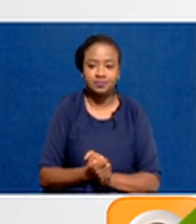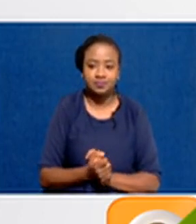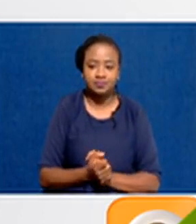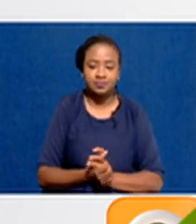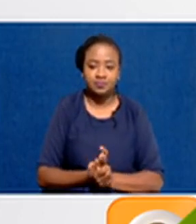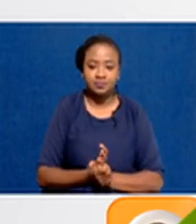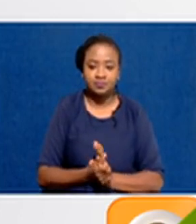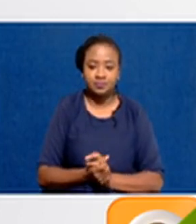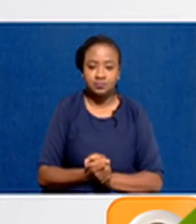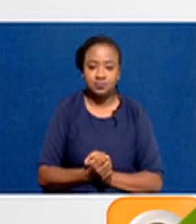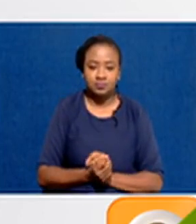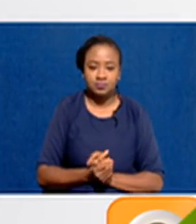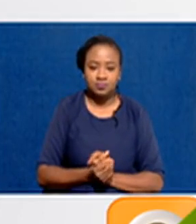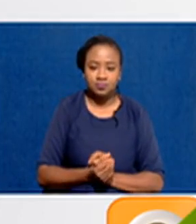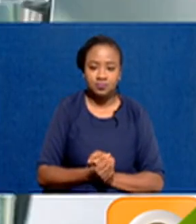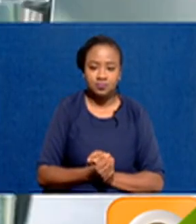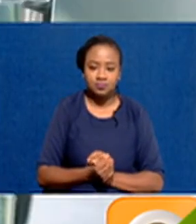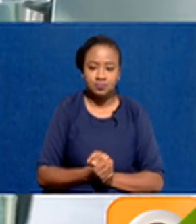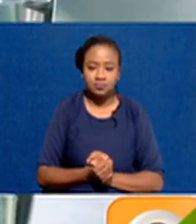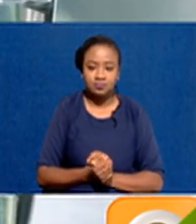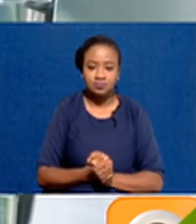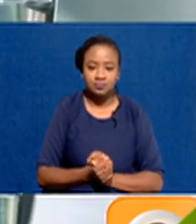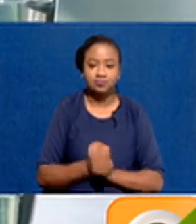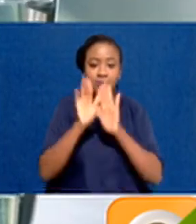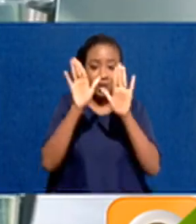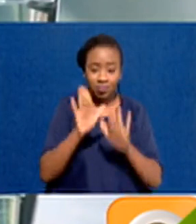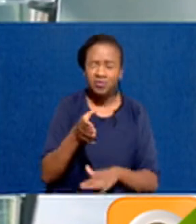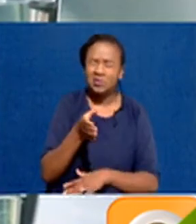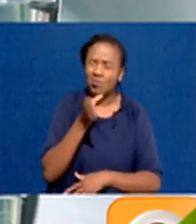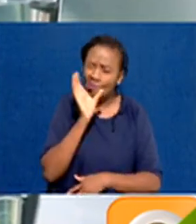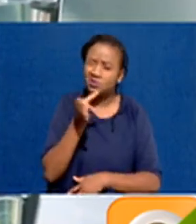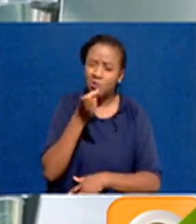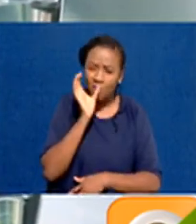kupata huu ugonjwa ni muhimu kunywa maji kwa wingi.